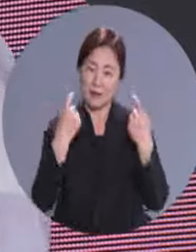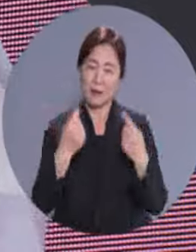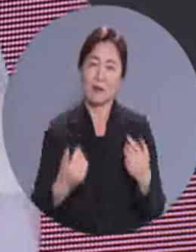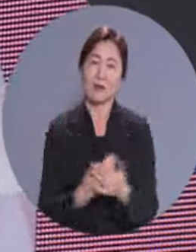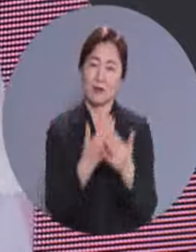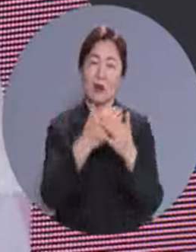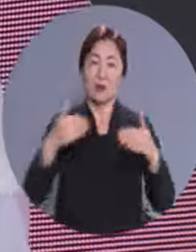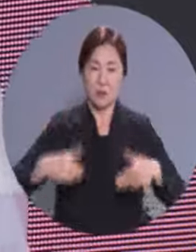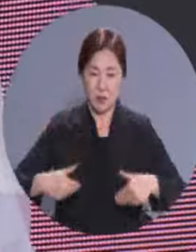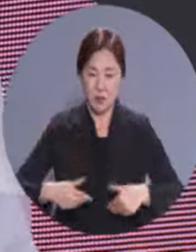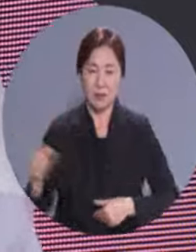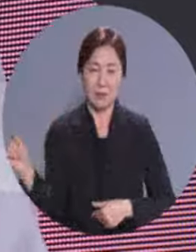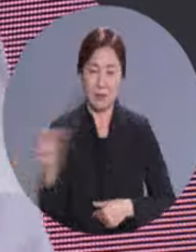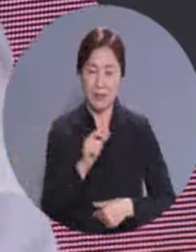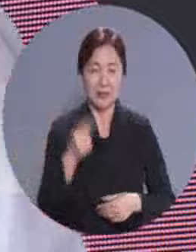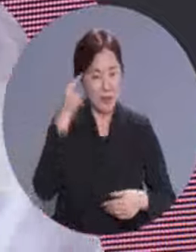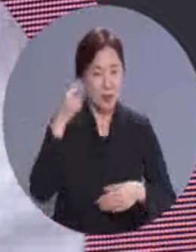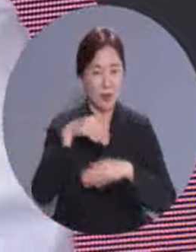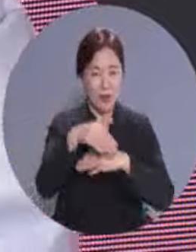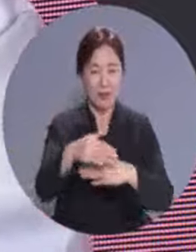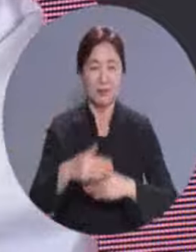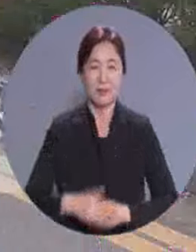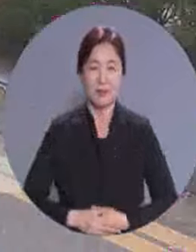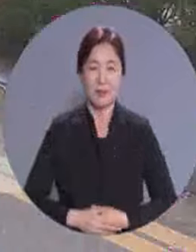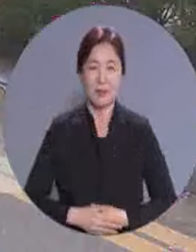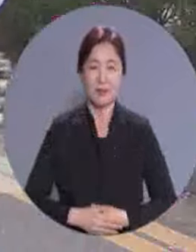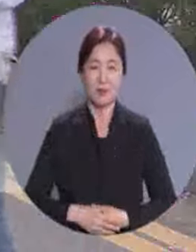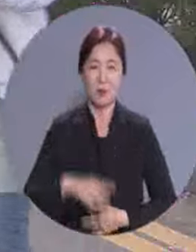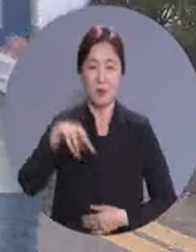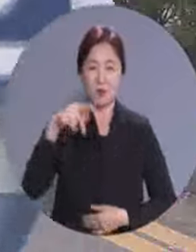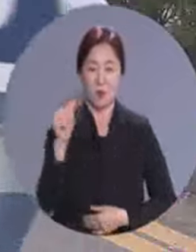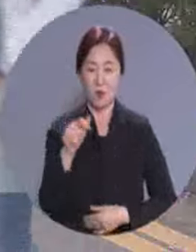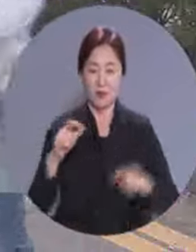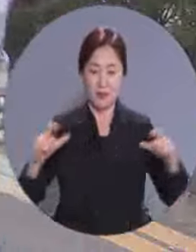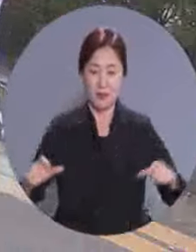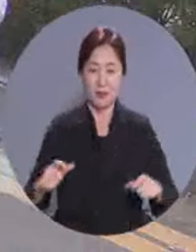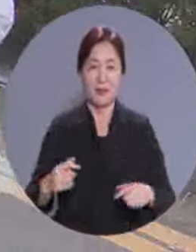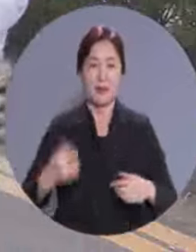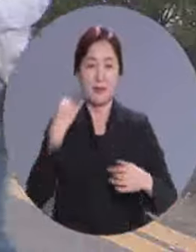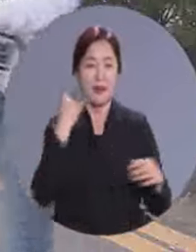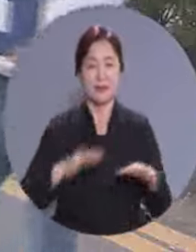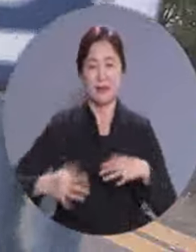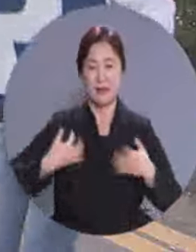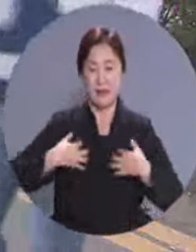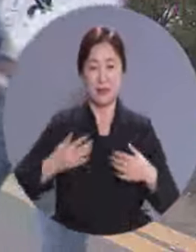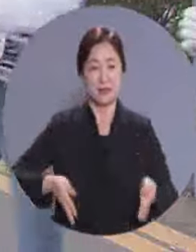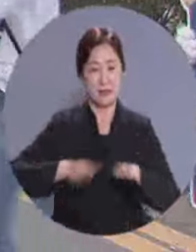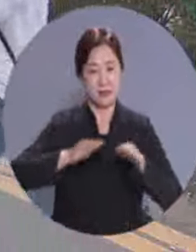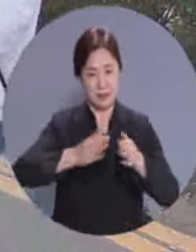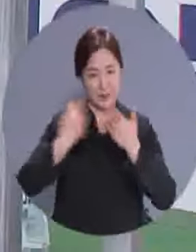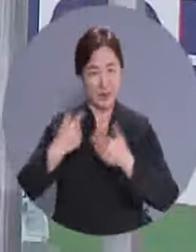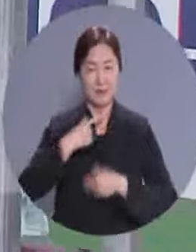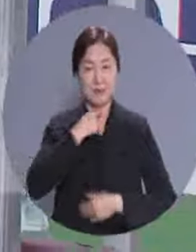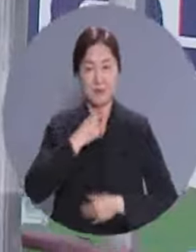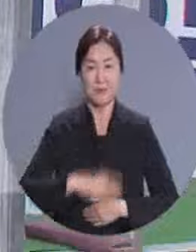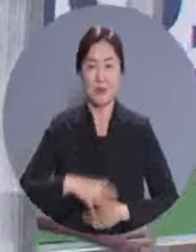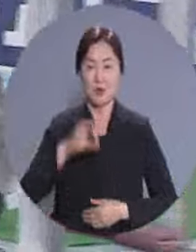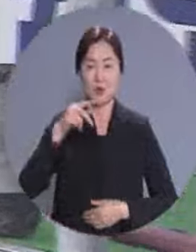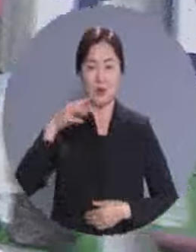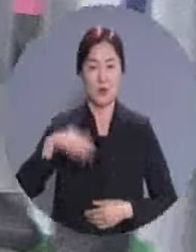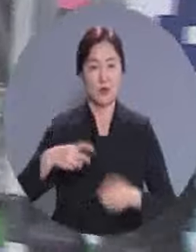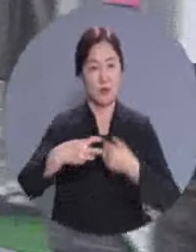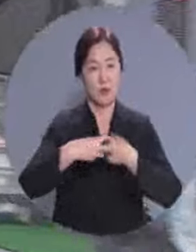있게 추진하고 소호동 일원에 수중복합 레저시설을 건립하겠다고 밝혔습니다. 또 율촌 지역 대학병원